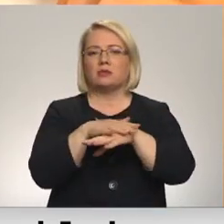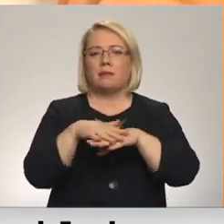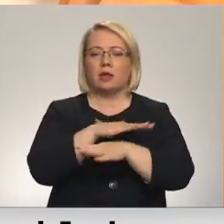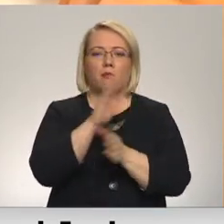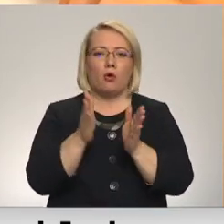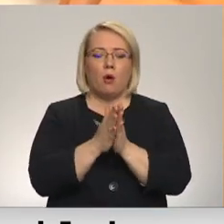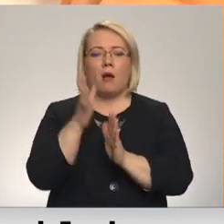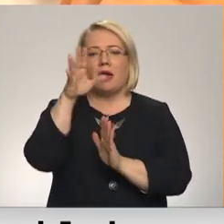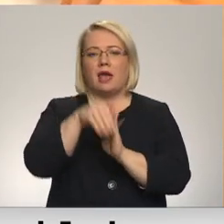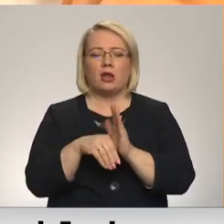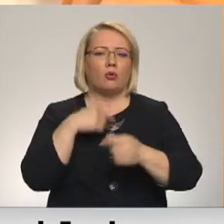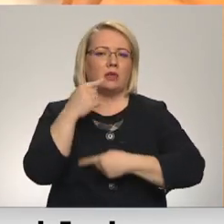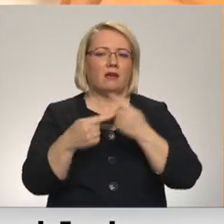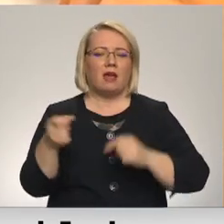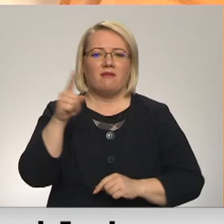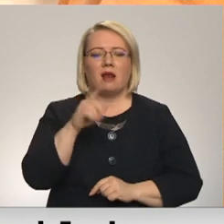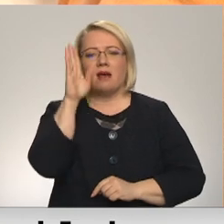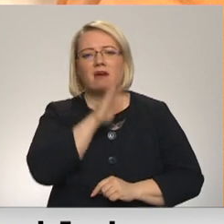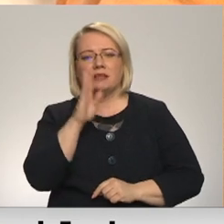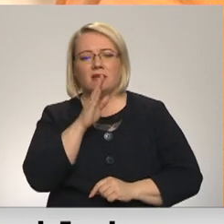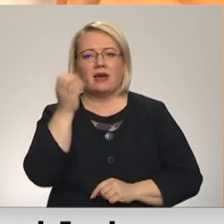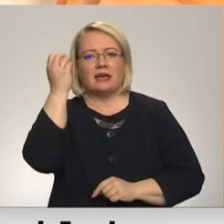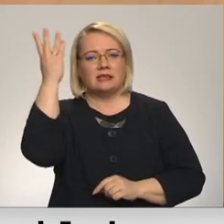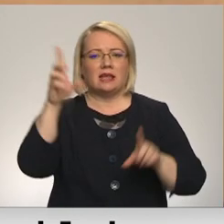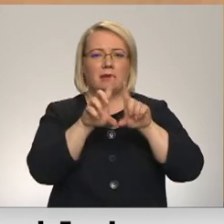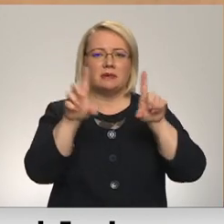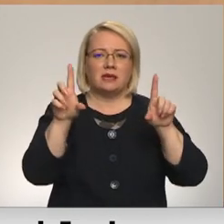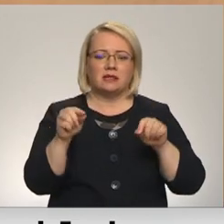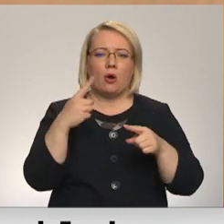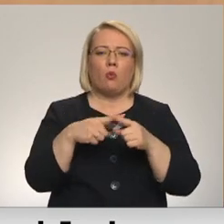kopumā, iekļaujot arvien vairāk vajadzirdīgu cilvēku izglītības iestādēs un darba tirgū.